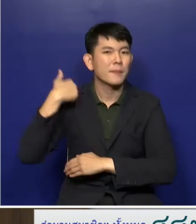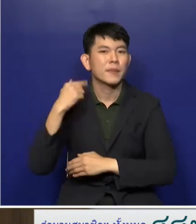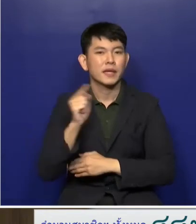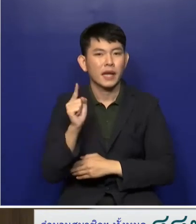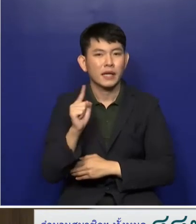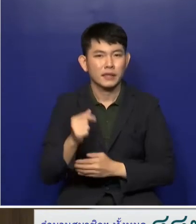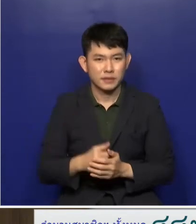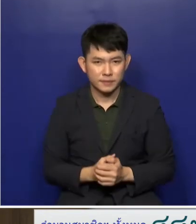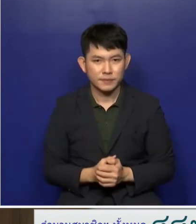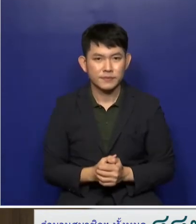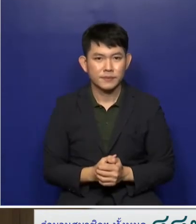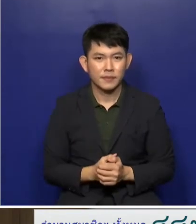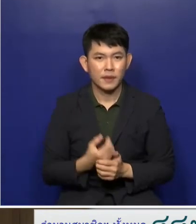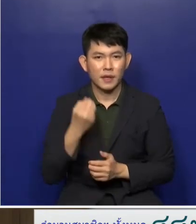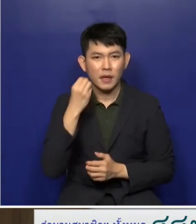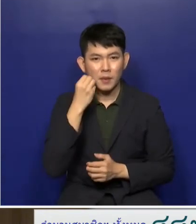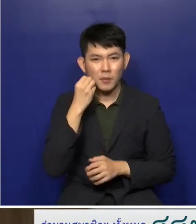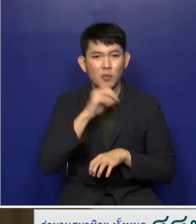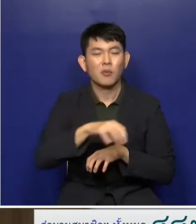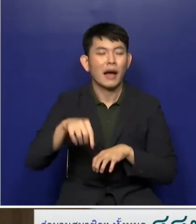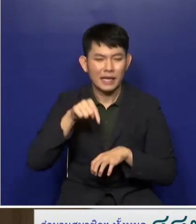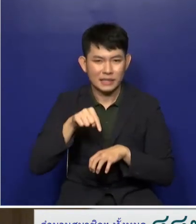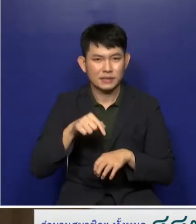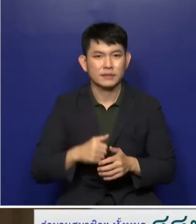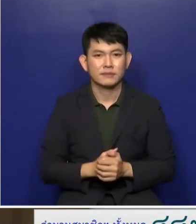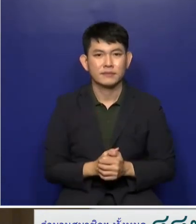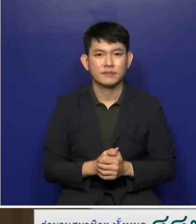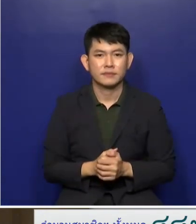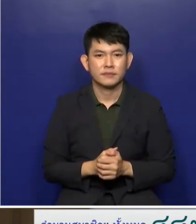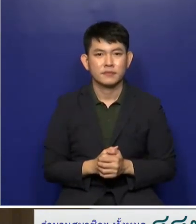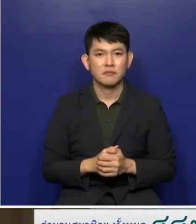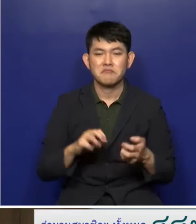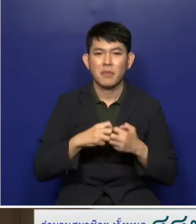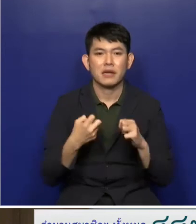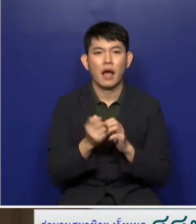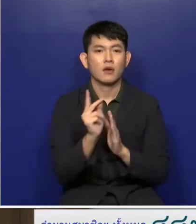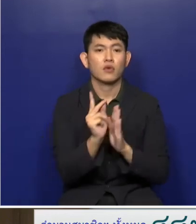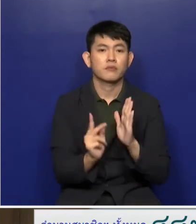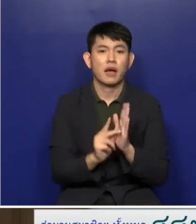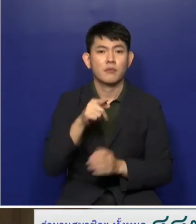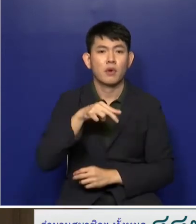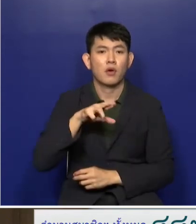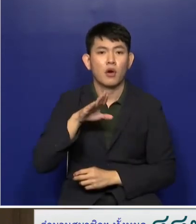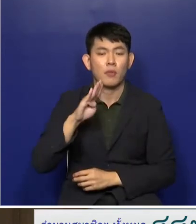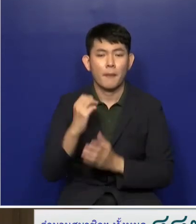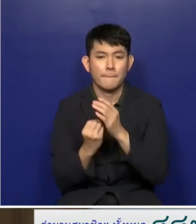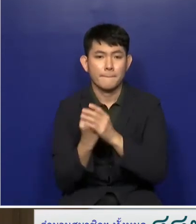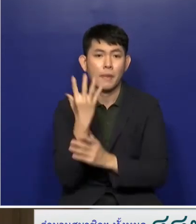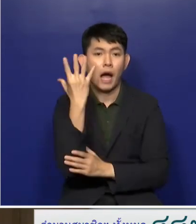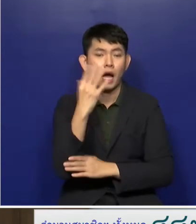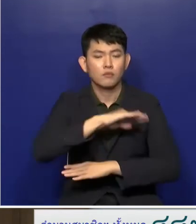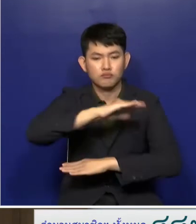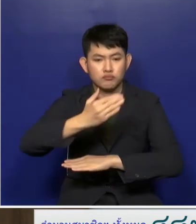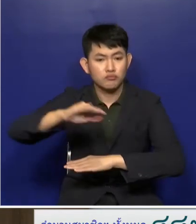หมู่บ้านนี้ที่เกิดในอยู่หมู่บ้านนี้นะครับวิกฤตข้อกฎหมายของพ.ร.บ.ป่าไม้อุทยานนะครับใน